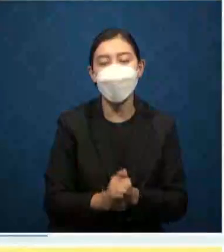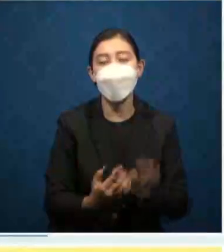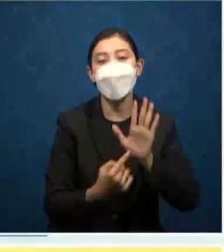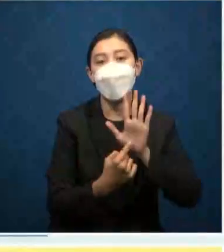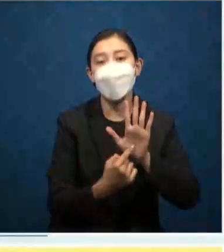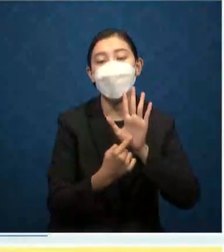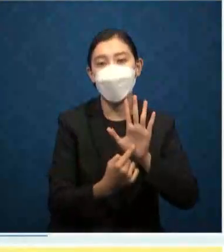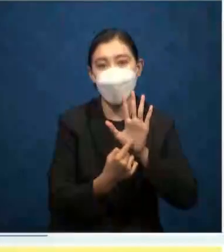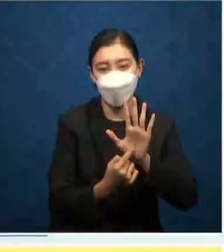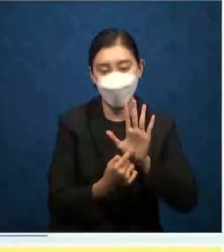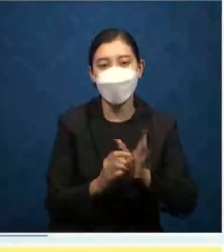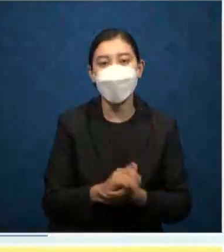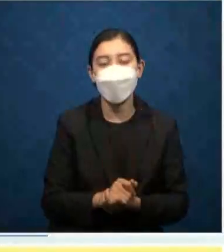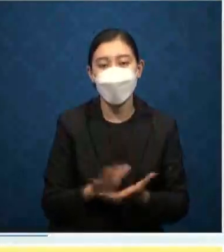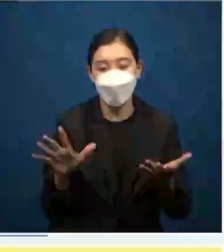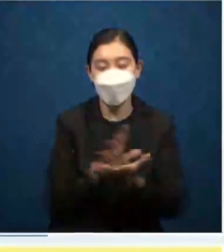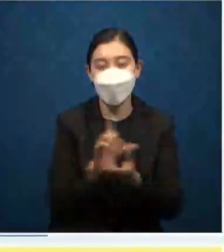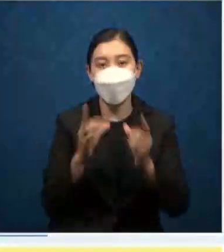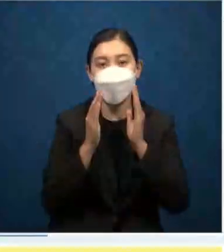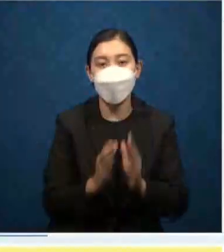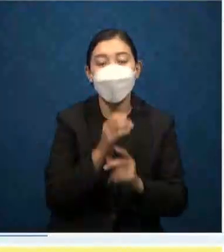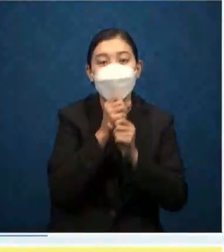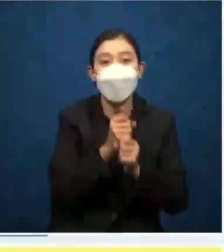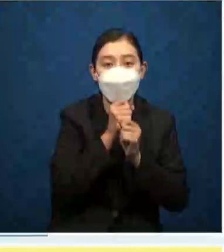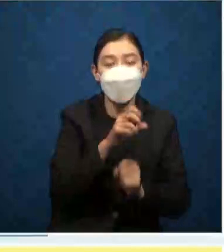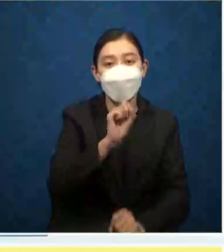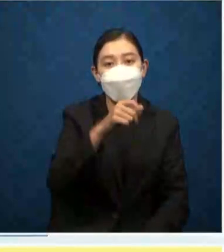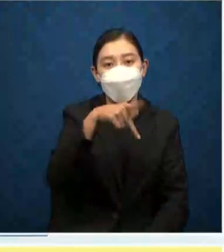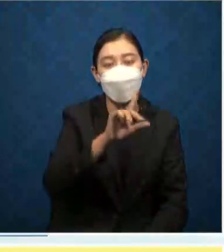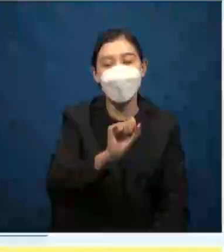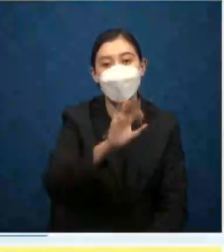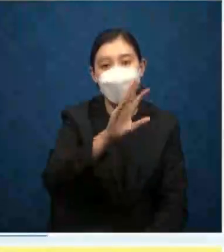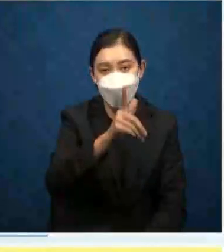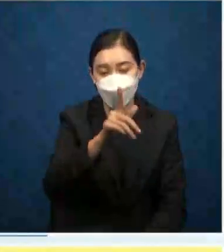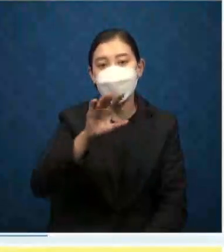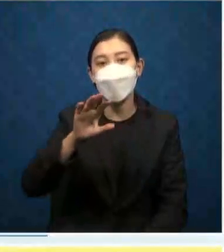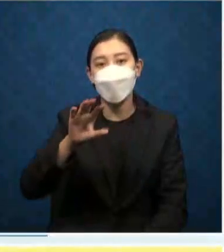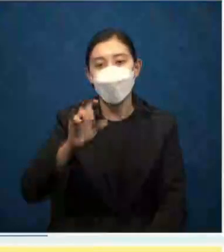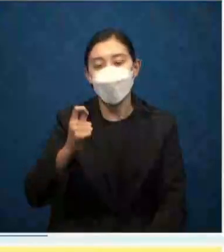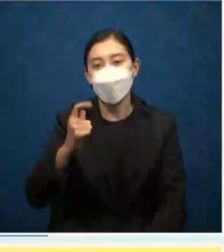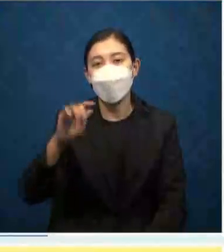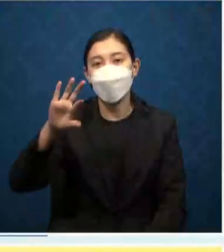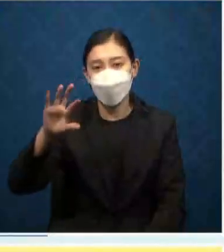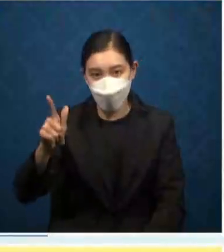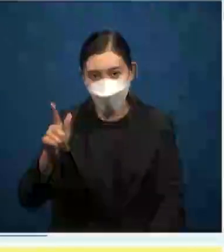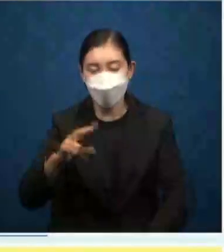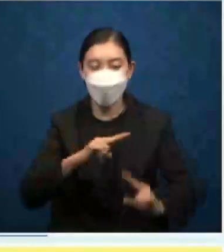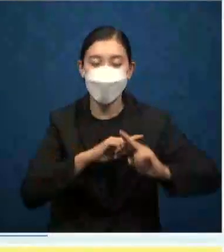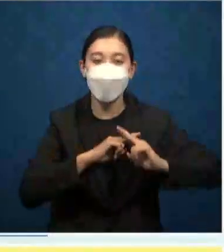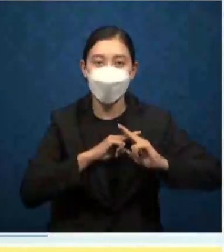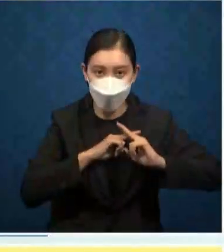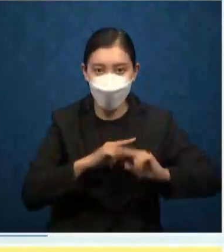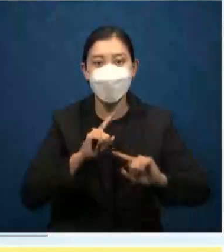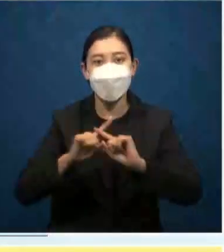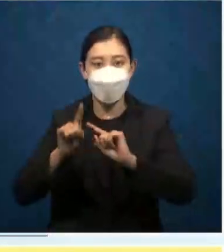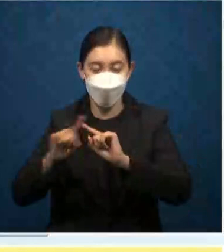รูปธรรมเรื่องของสังคมสูงวัยมีทั้งสปสช.สสส.พอช.ภาคเอกชนและภาคประชาสังคม